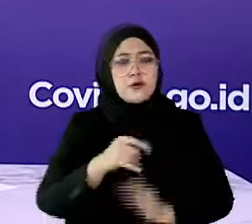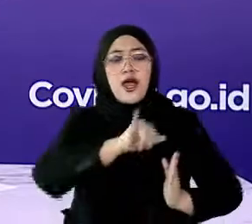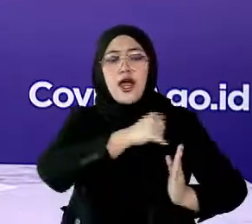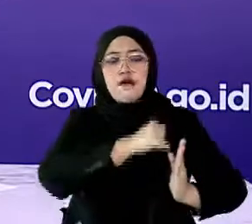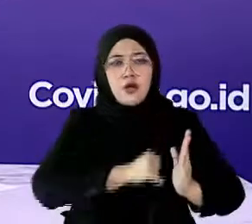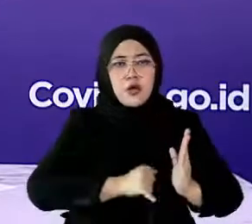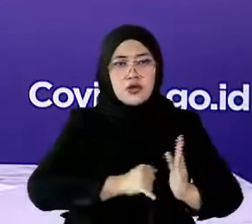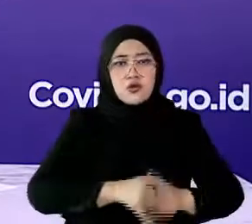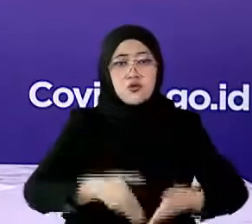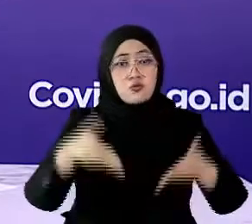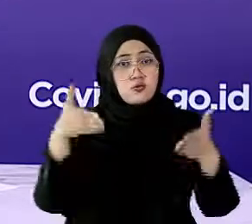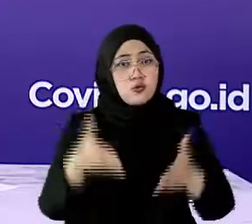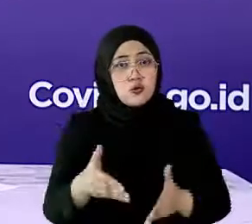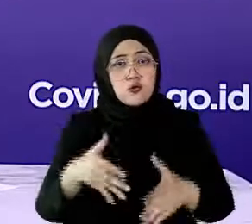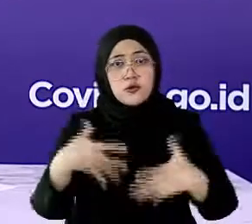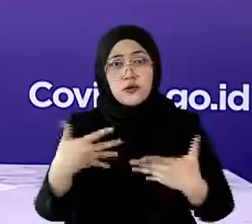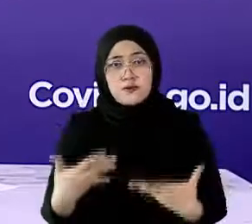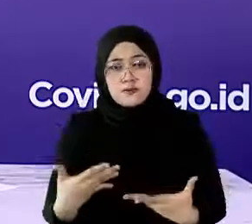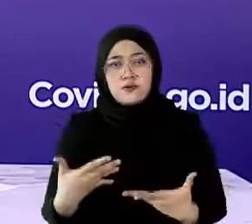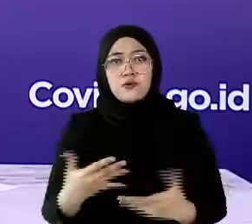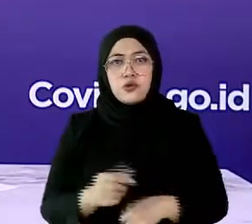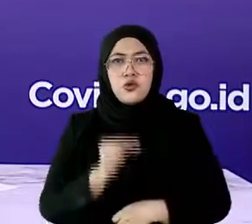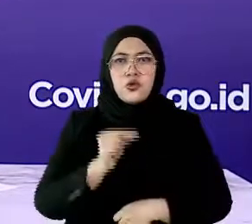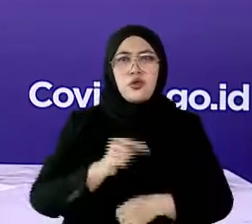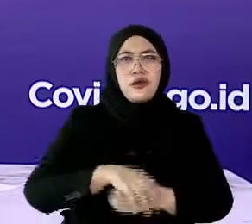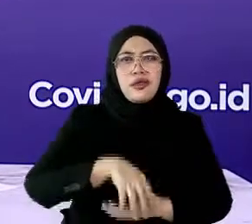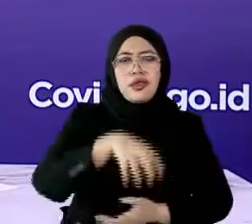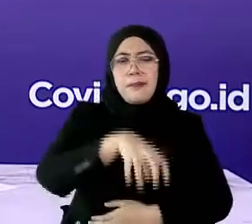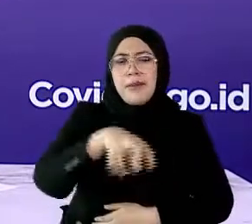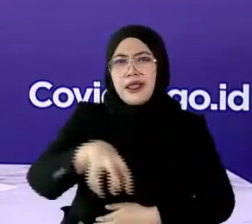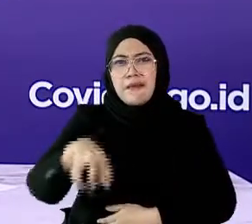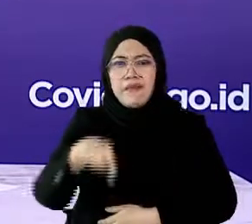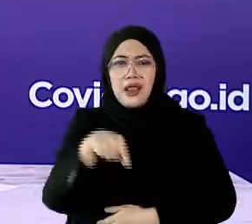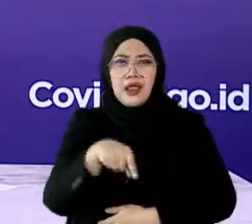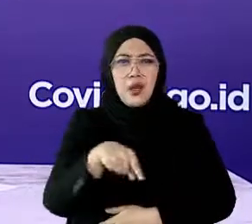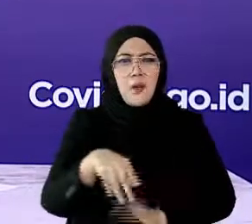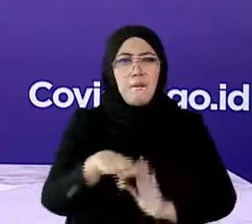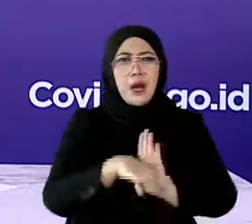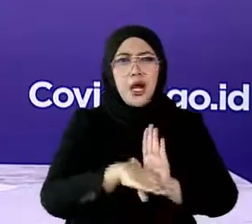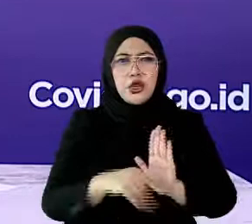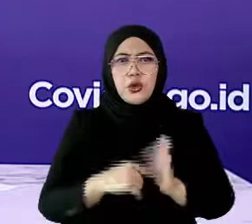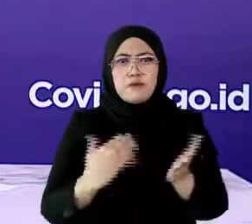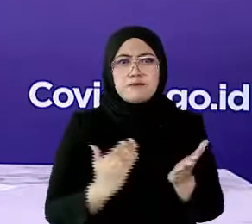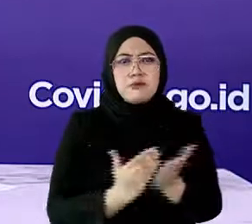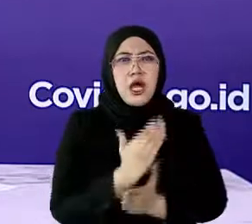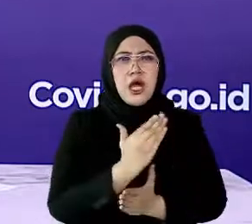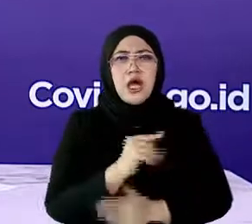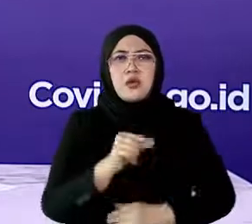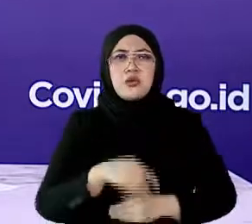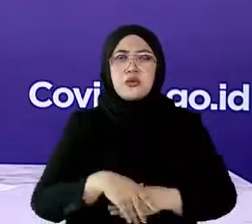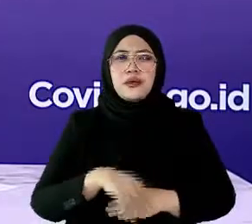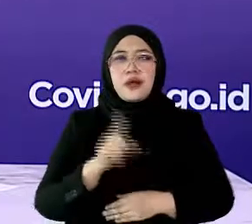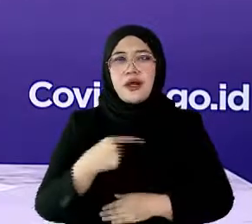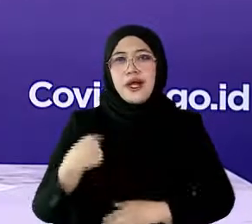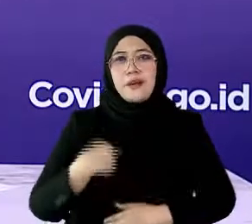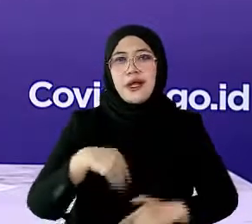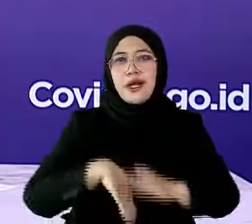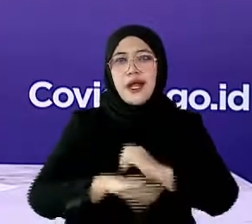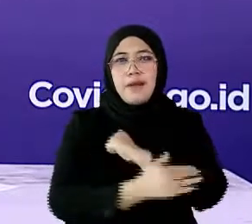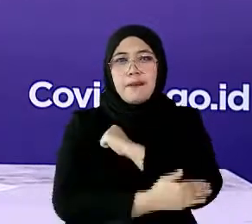dievaluasi khususnya dalam menutup sektor-sektor yang melanggar instruksi Mendagri nomor 12 tahun